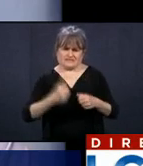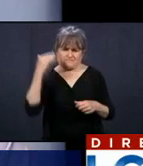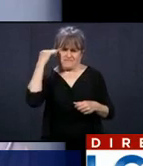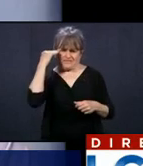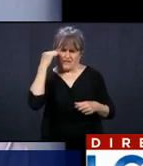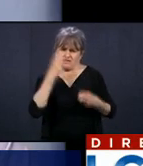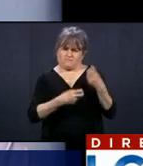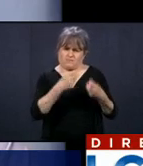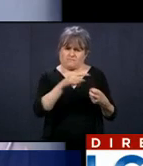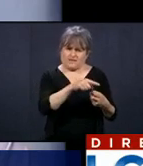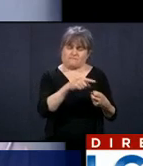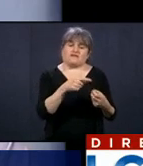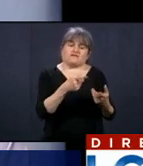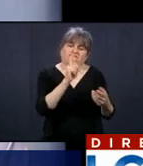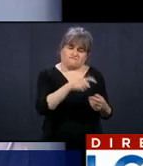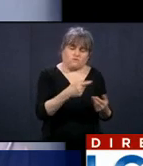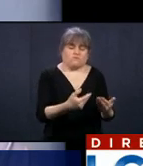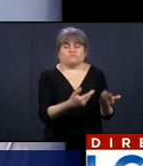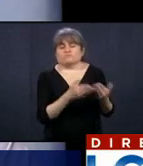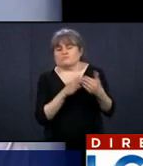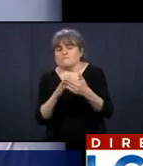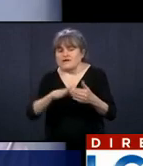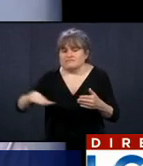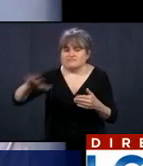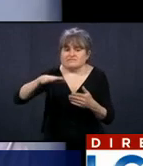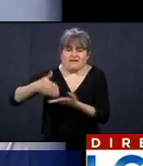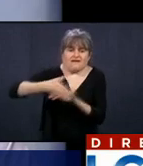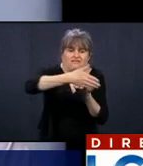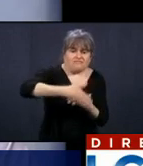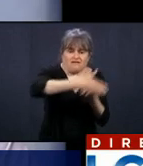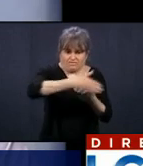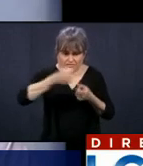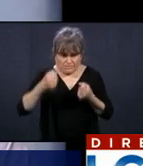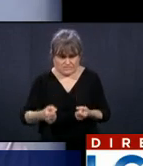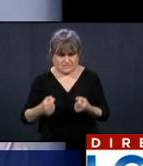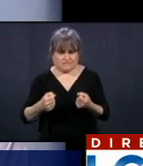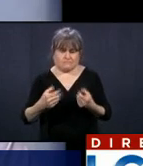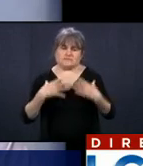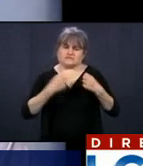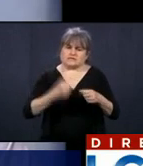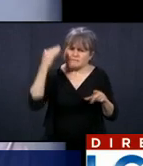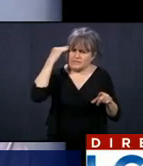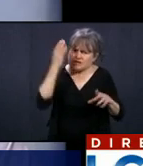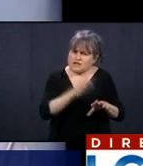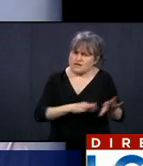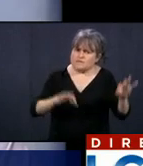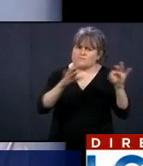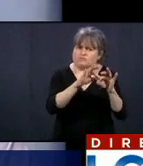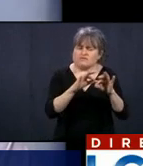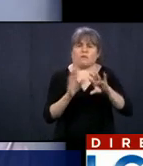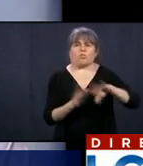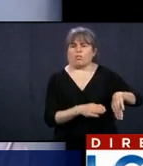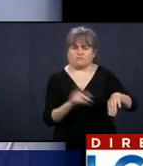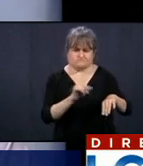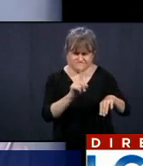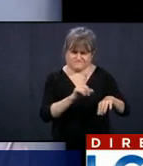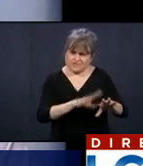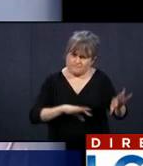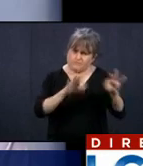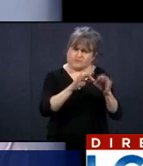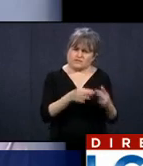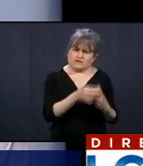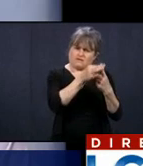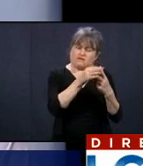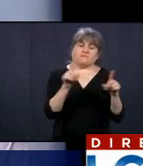ne pas hésiter à demander de l'aide. C'est très important, c'est aussi important que la santé physique. Alors, en plus, avec ce plan dont